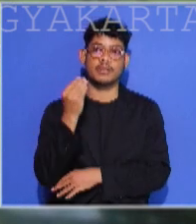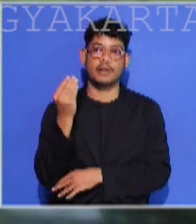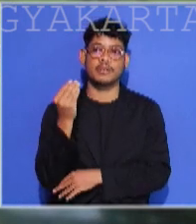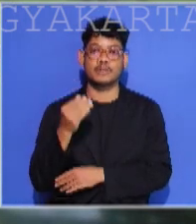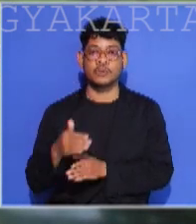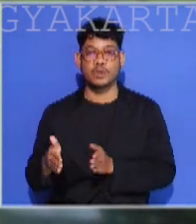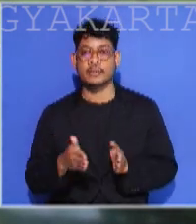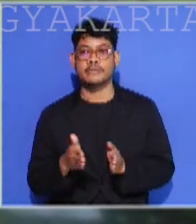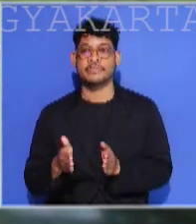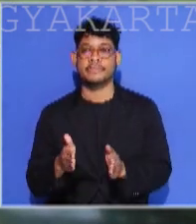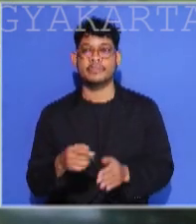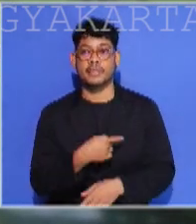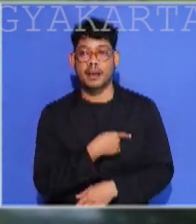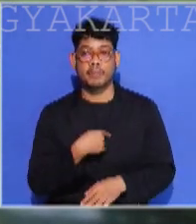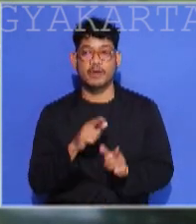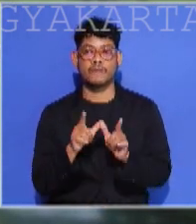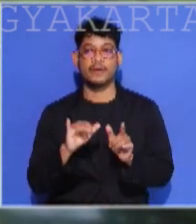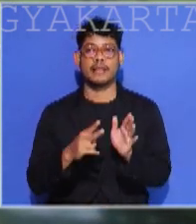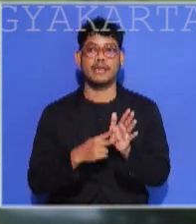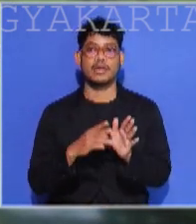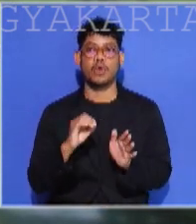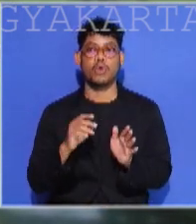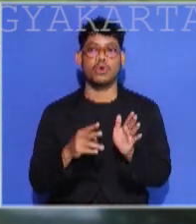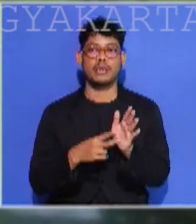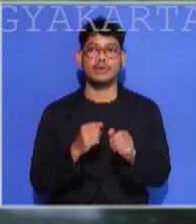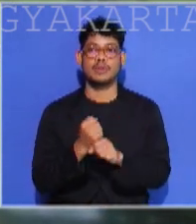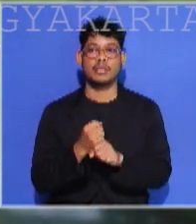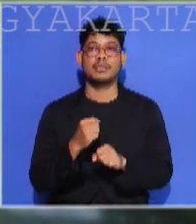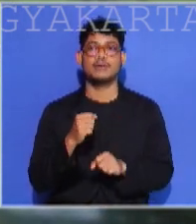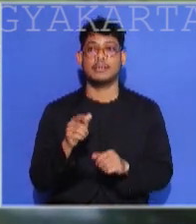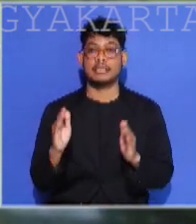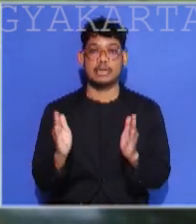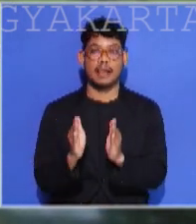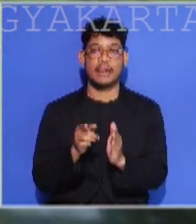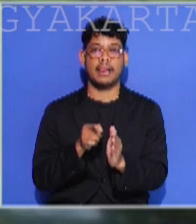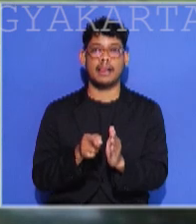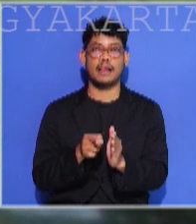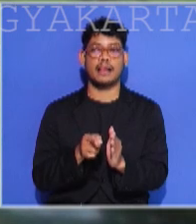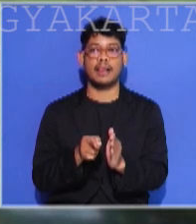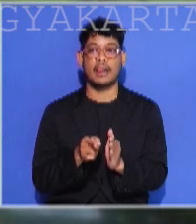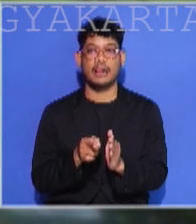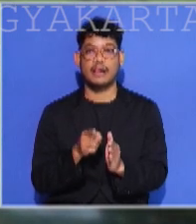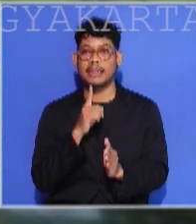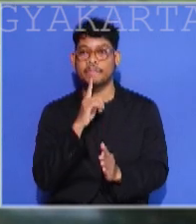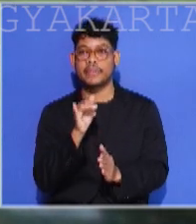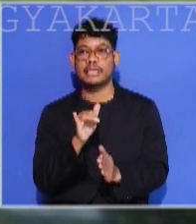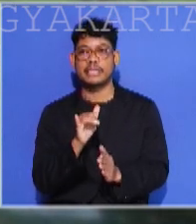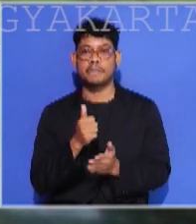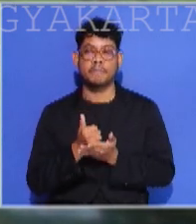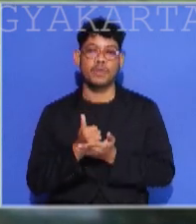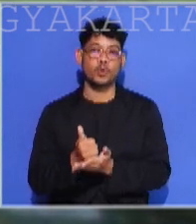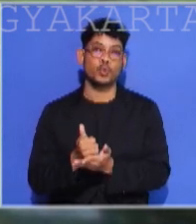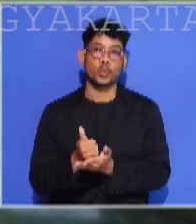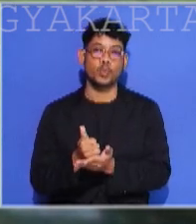winungo kecil yang melintas di sepanjang Sisi Jalan Bantul menuju Pantai Samas selain dimanfaatkan sebagai penopangak masokan air irigasi pertanian